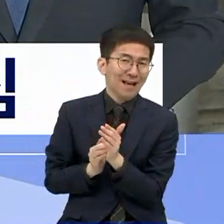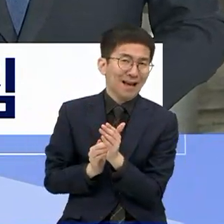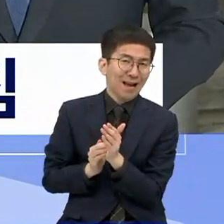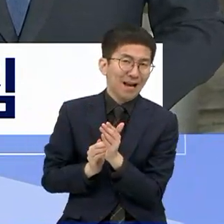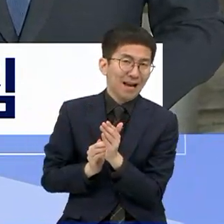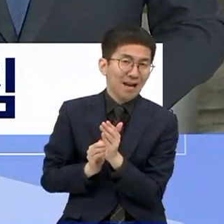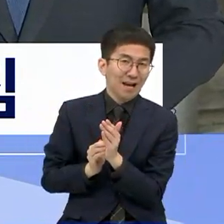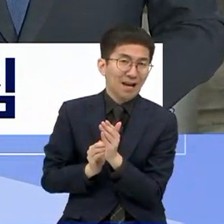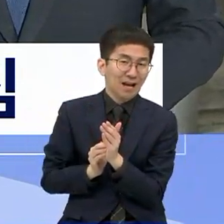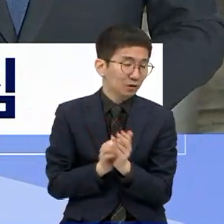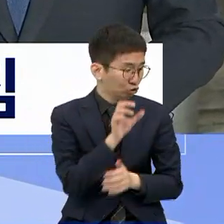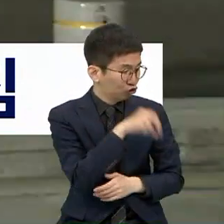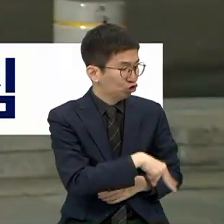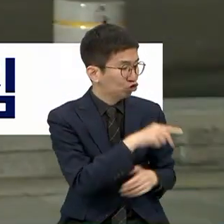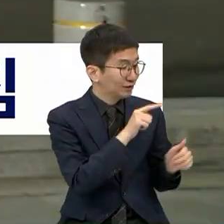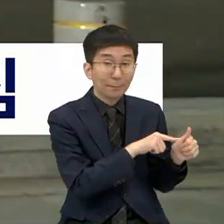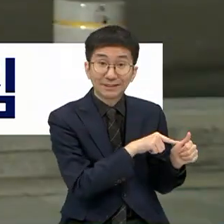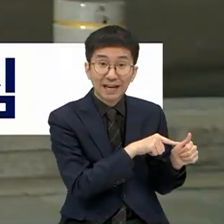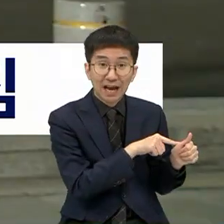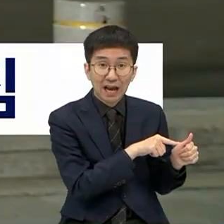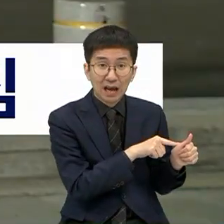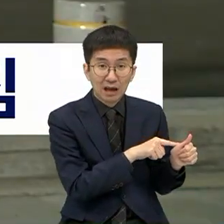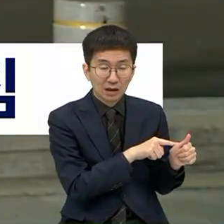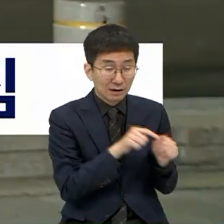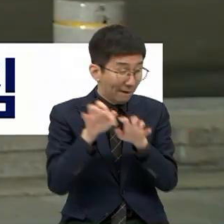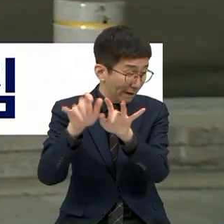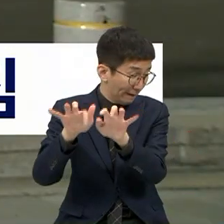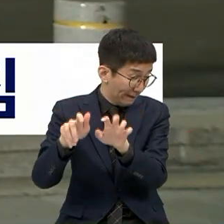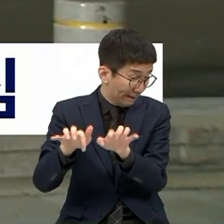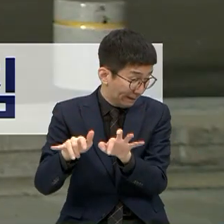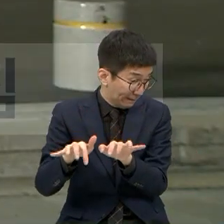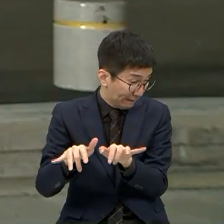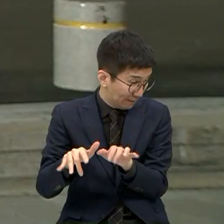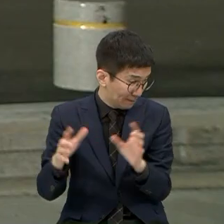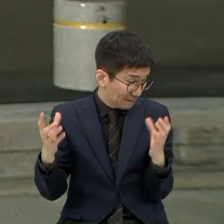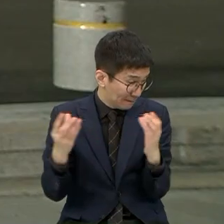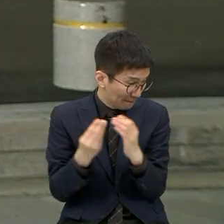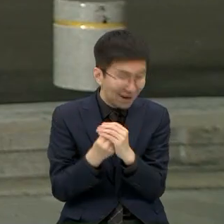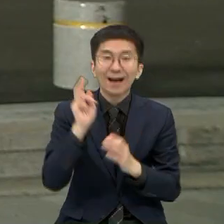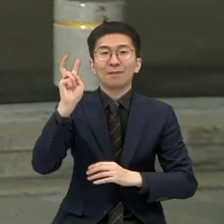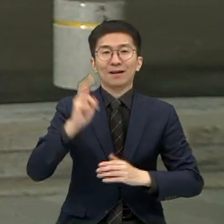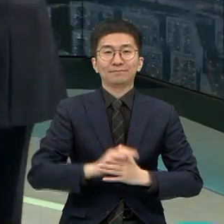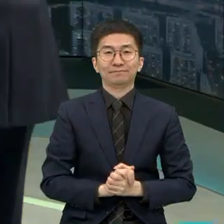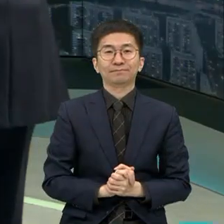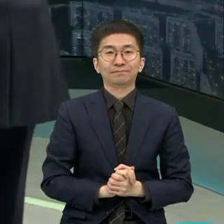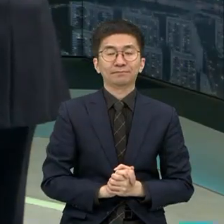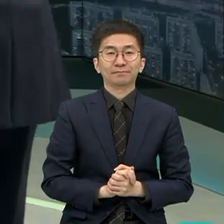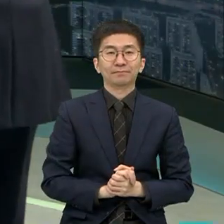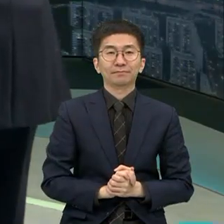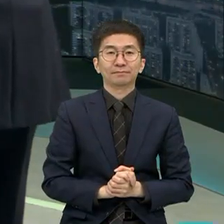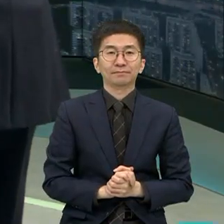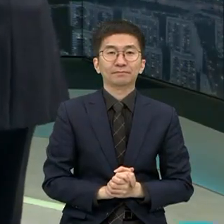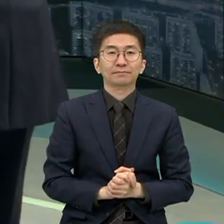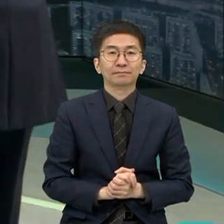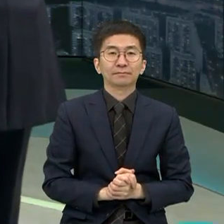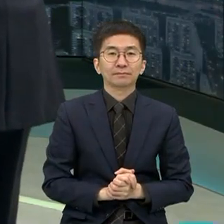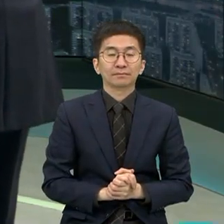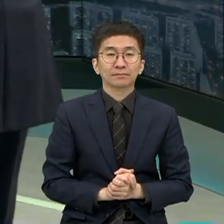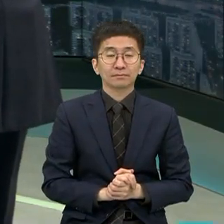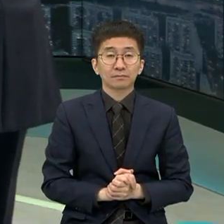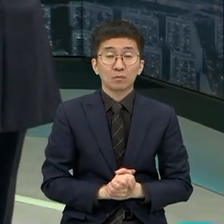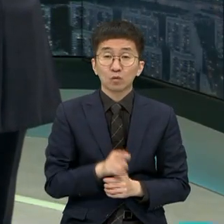토대로 유동 유천 보장에 대한 공소장 최종안이 확정될 걸로 보입니다 그럼 유 전 부장의